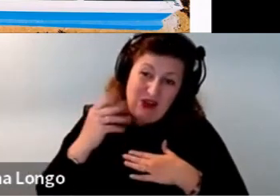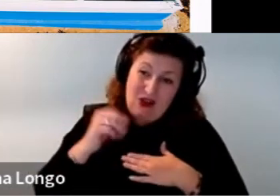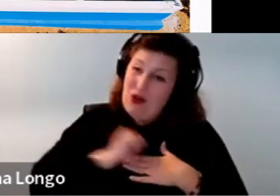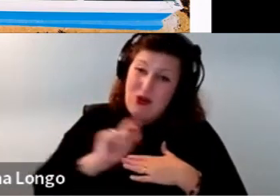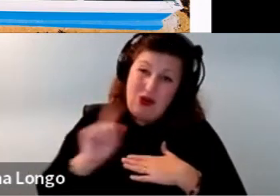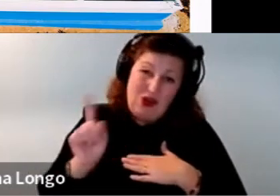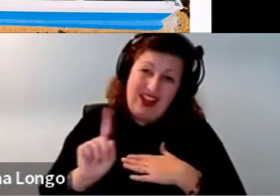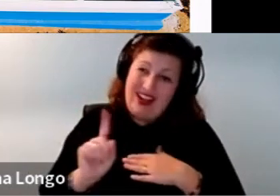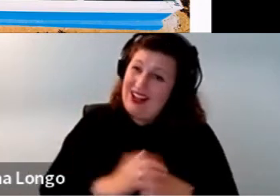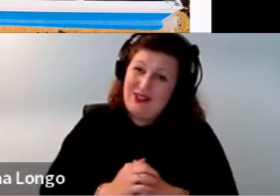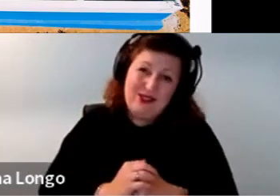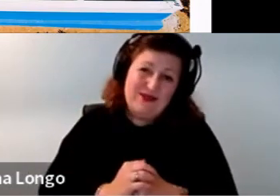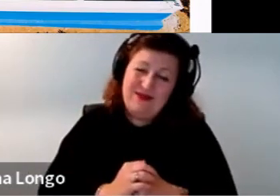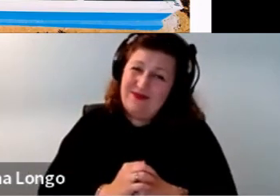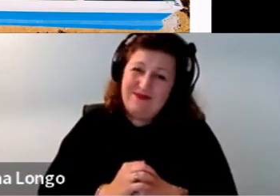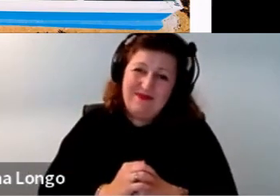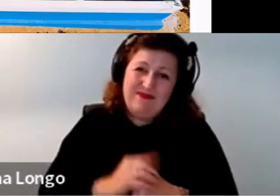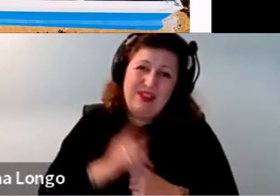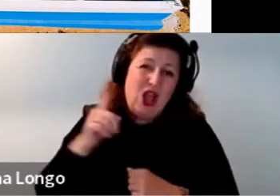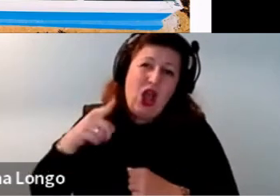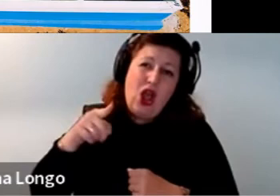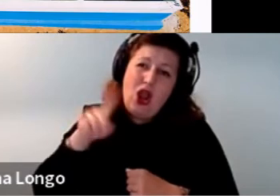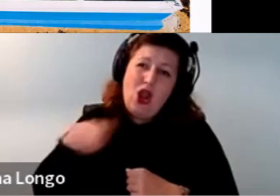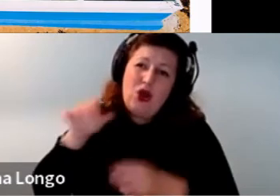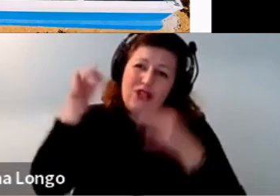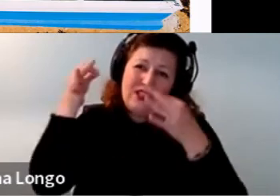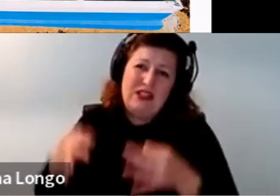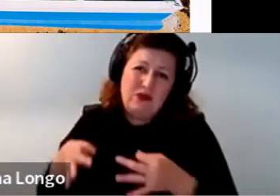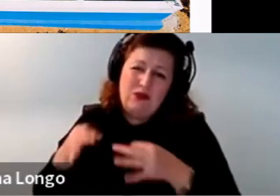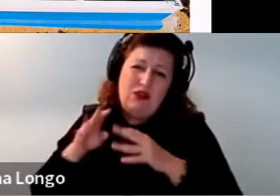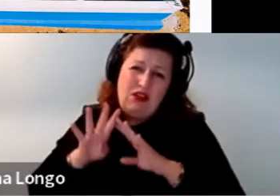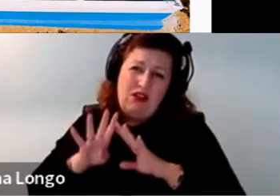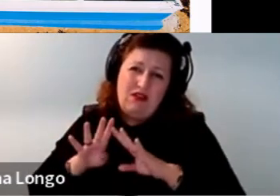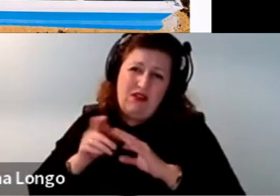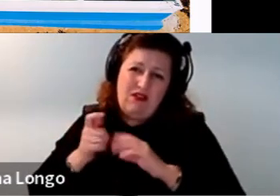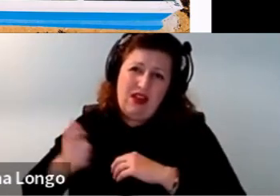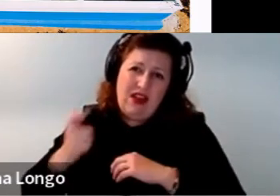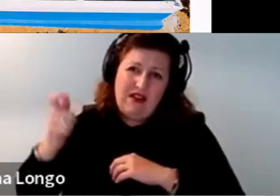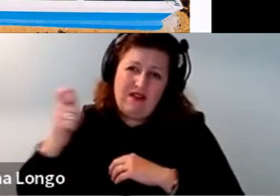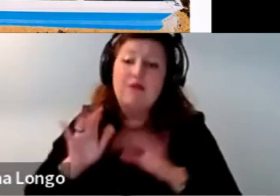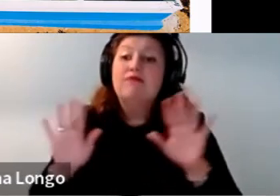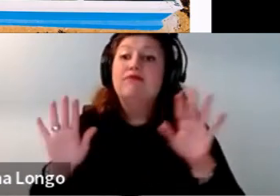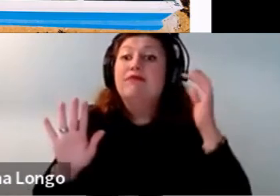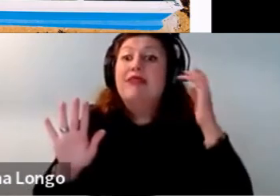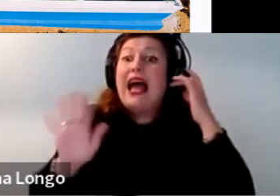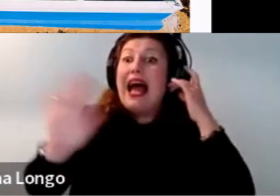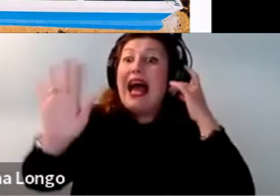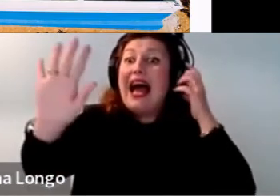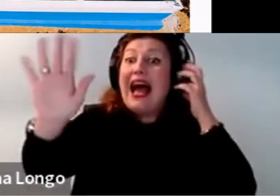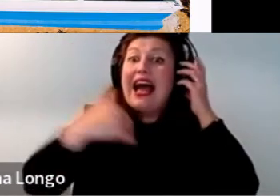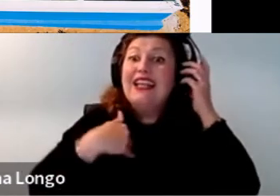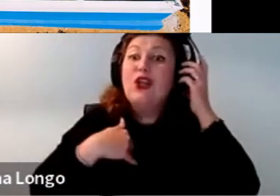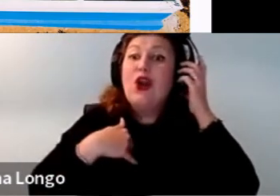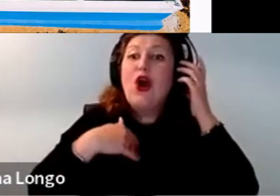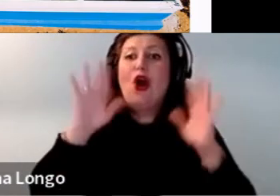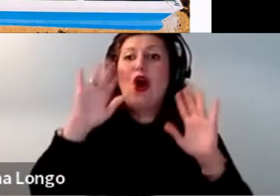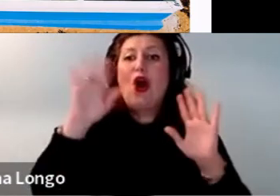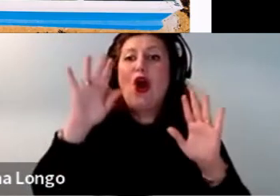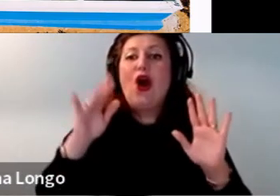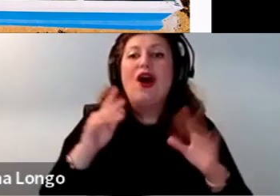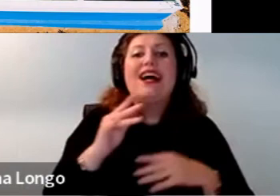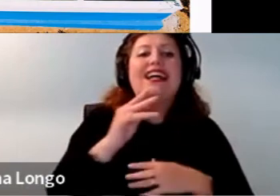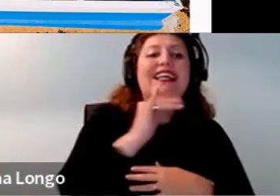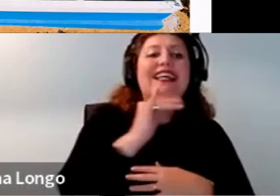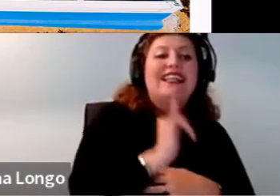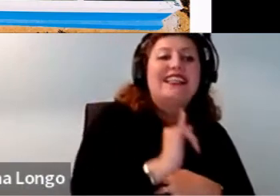difficilmente questa cosa capiterà, a meno che non è già avvenuta nel mentre. Esatto, Giulia, ti fermo live per dirti che sia Isimani